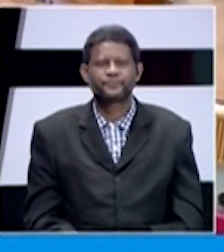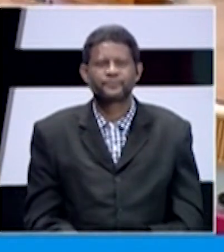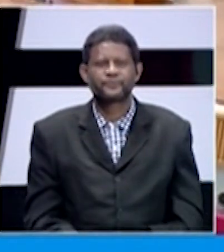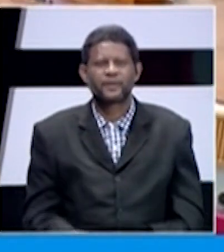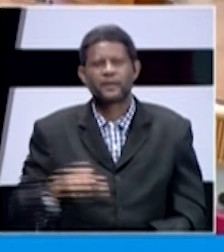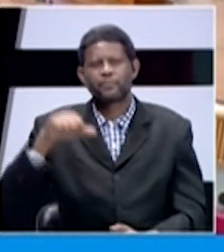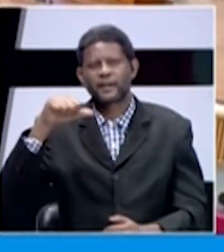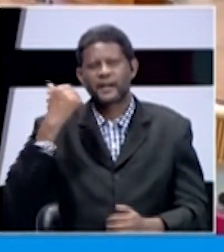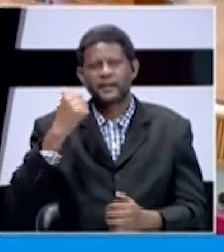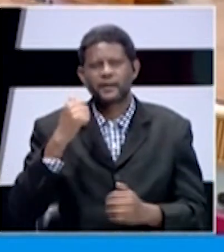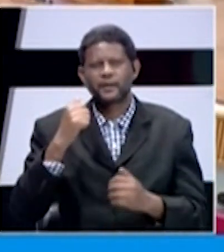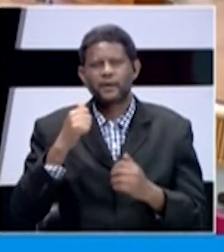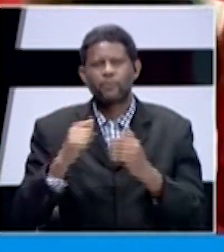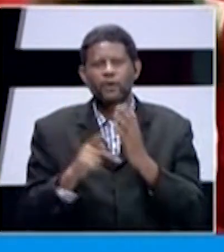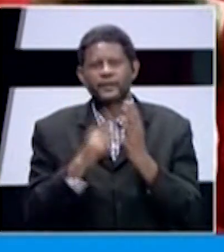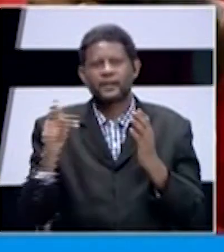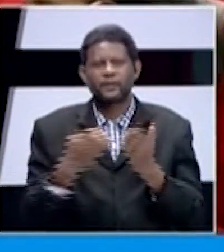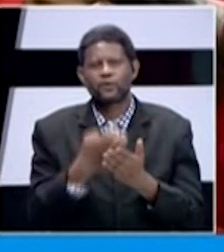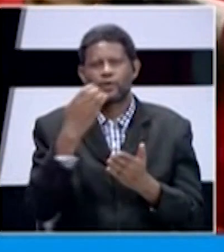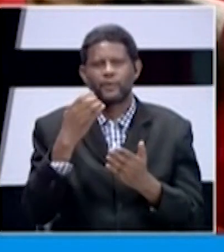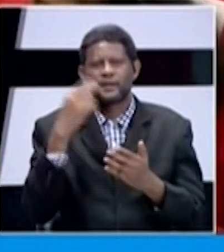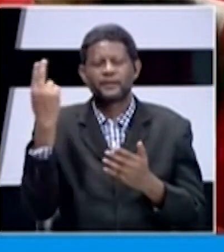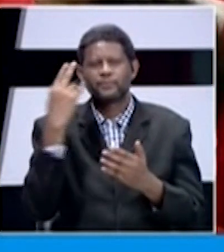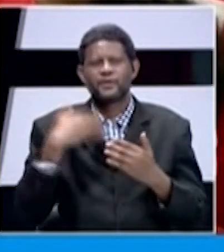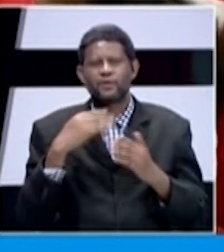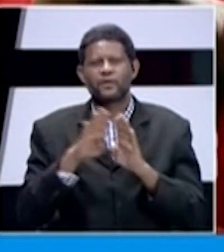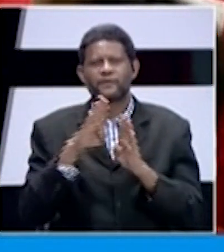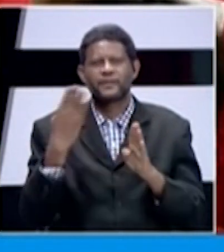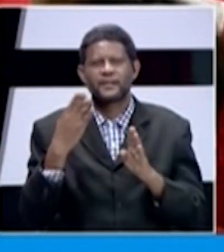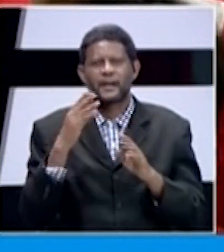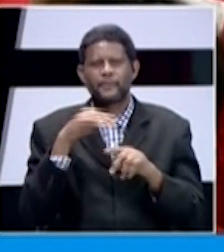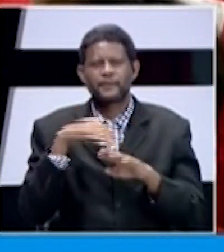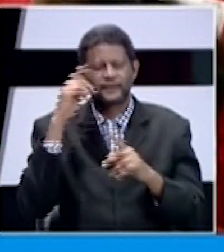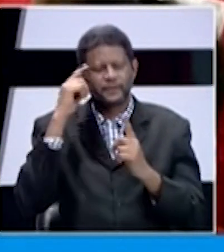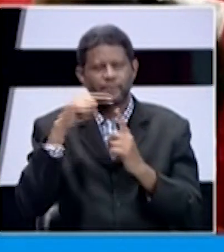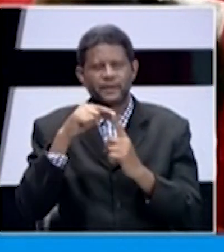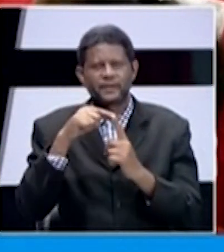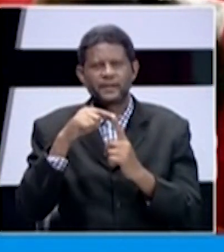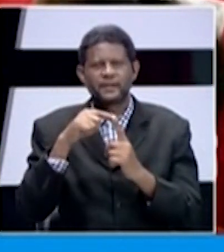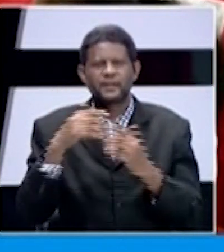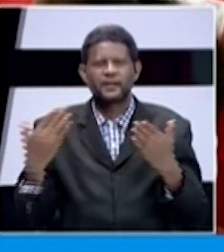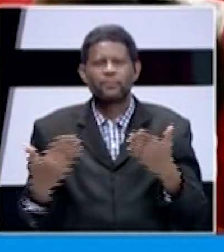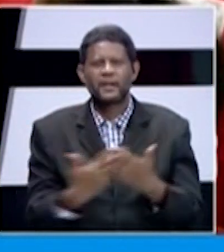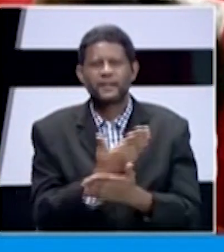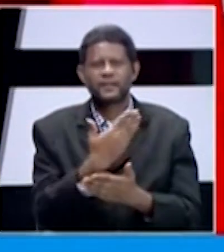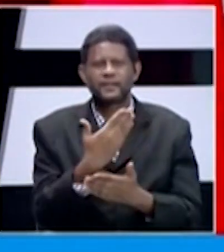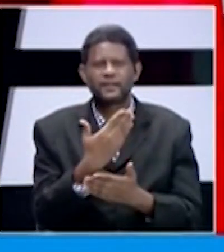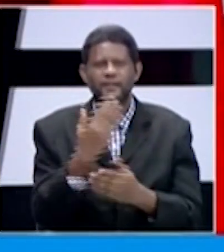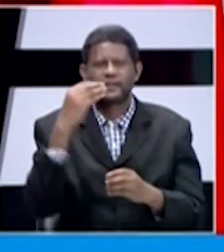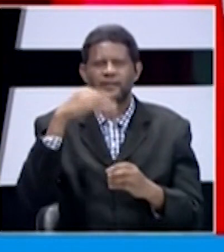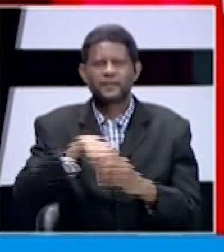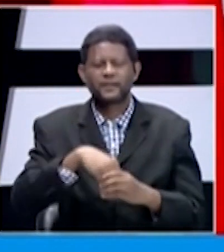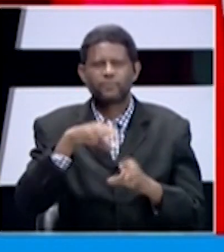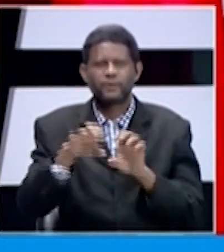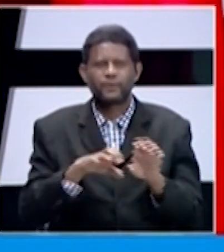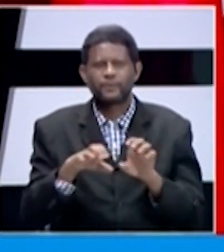بهاري قيسكن أبوليت خواهن يكون مياون تتك أمن زلو كفتت أبتلمي كم بحادش كاتت